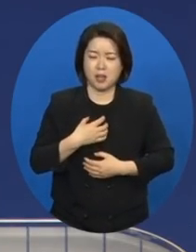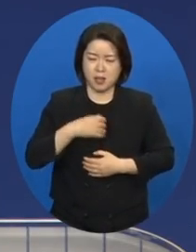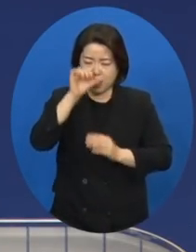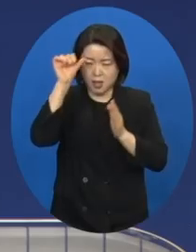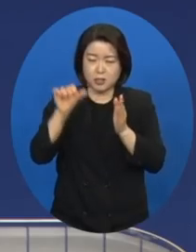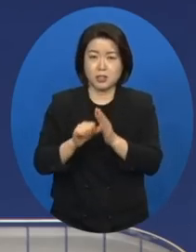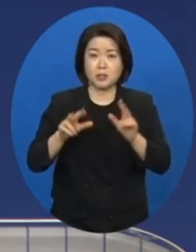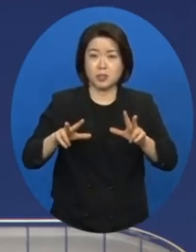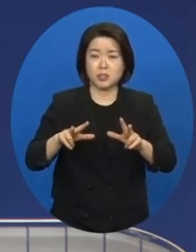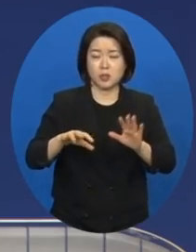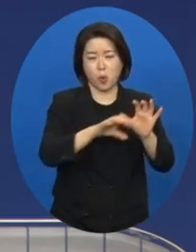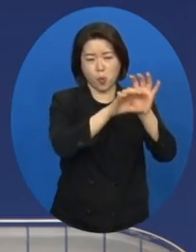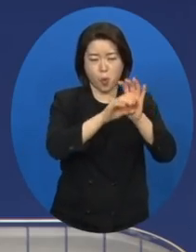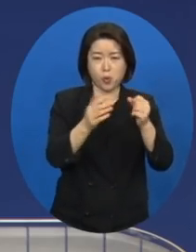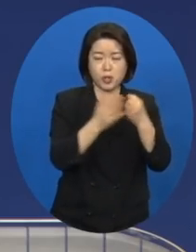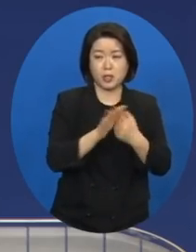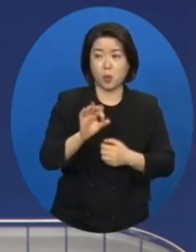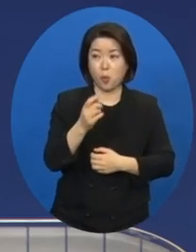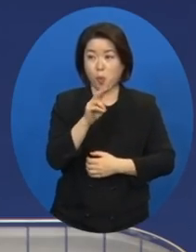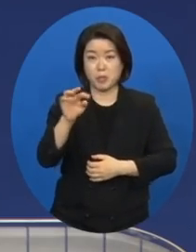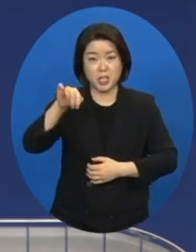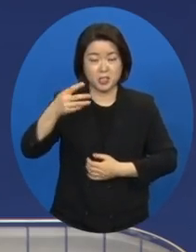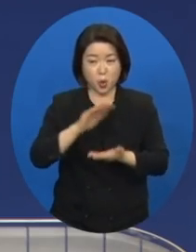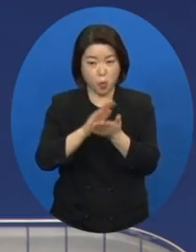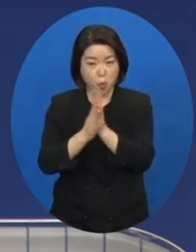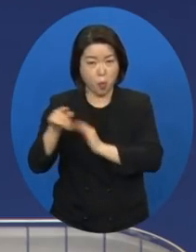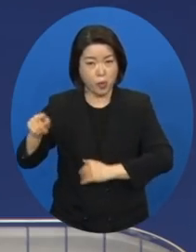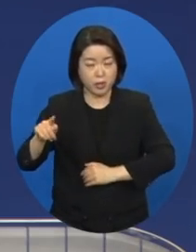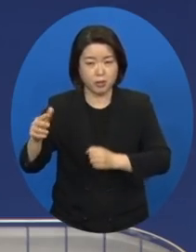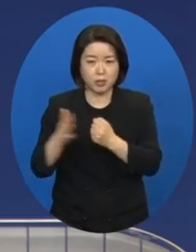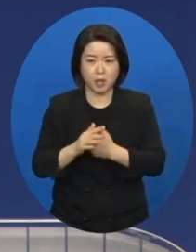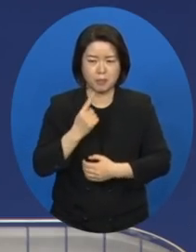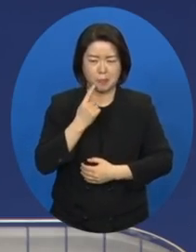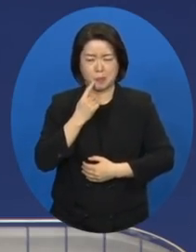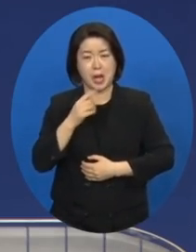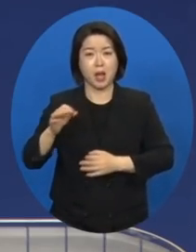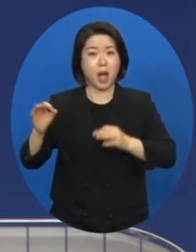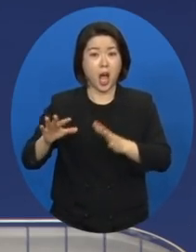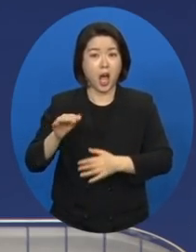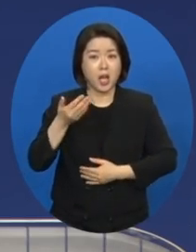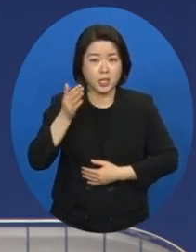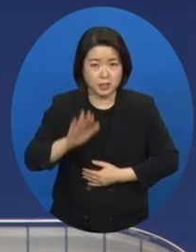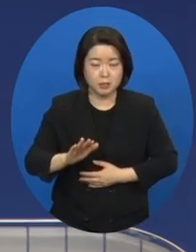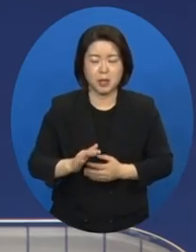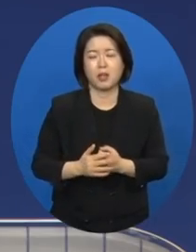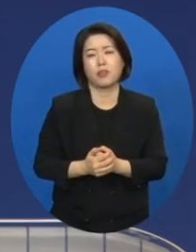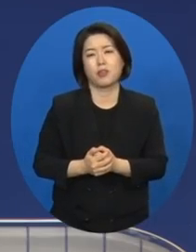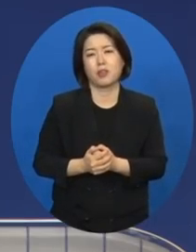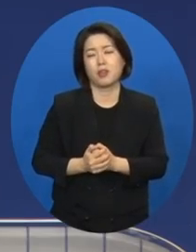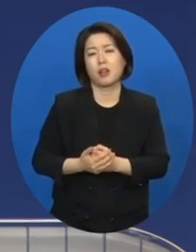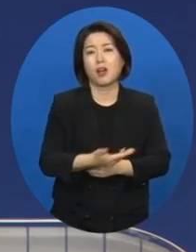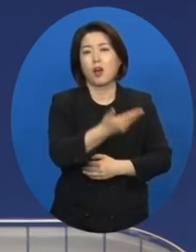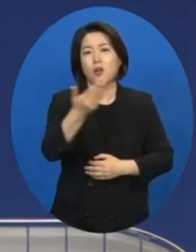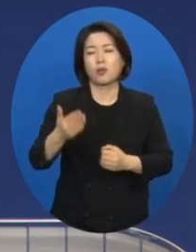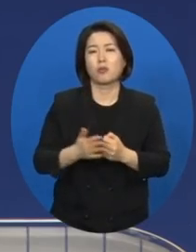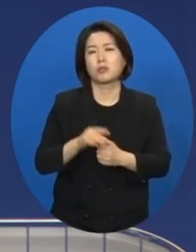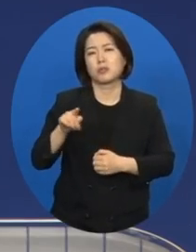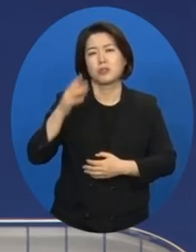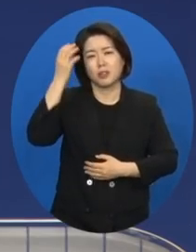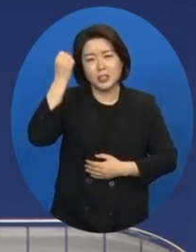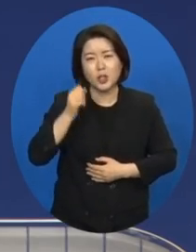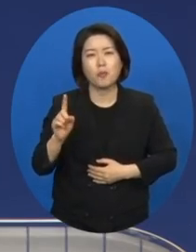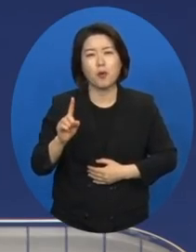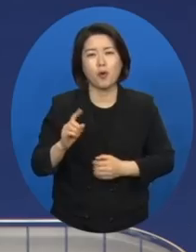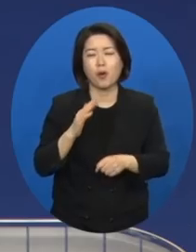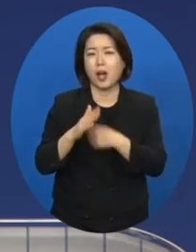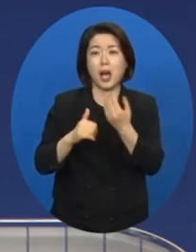지금 코로나로 인하여서 또 오미크론에서 정말 한치도 예측할 수 없는 일들이 벌어지고 있습니다. 근데 여러분 그거 아셔야 돼요.